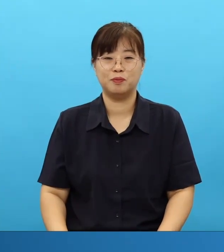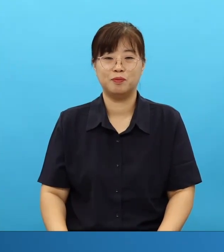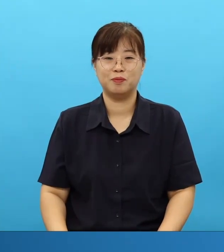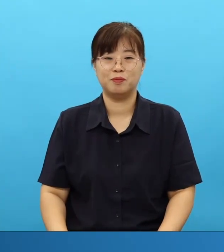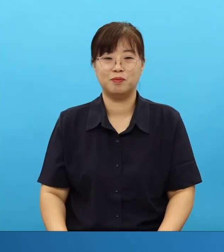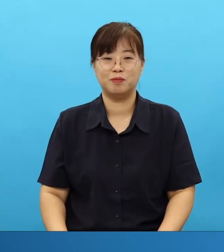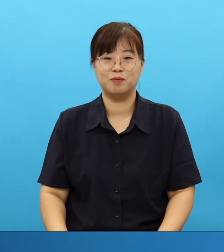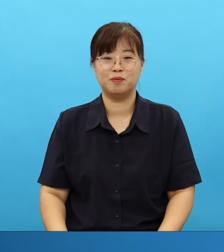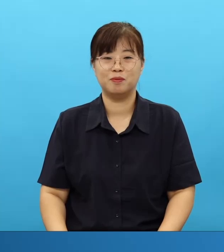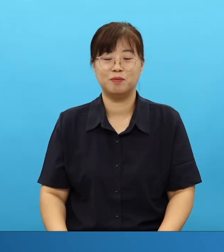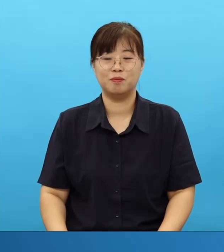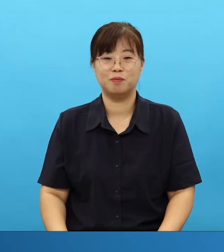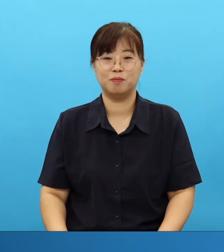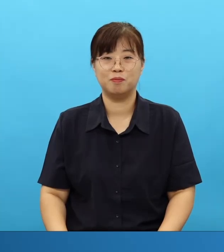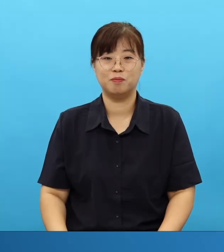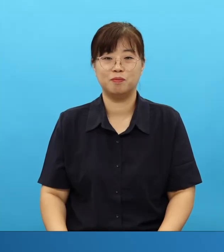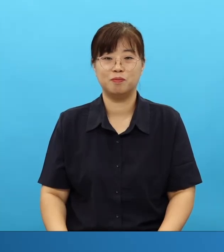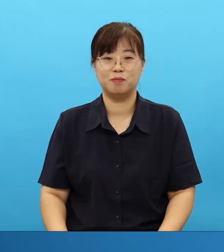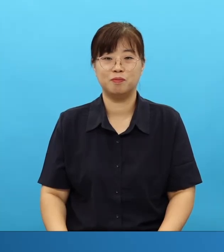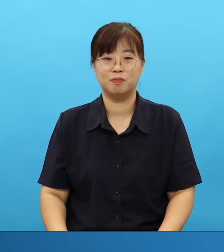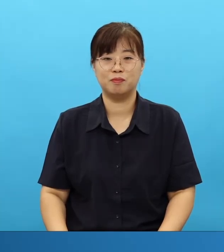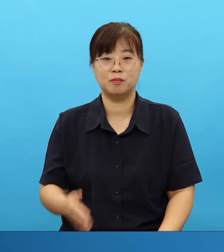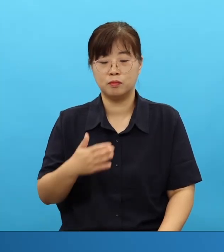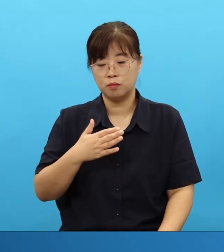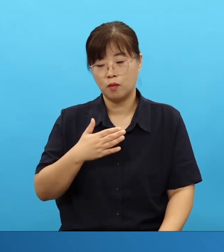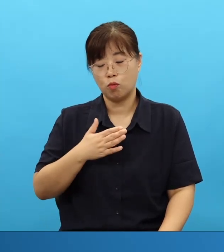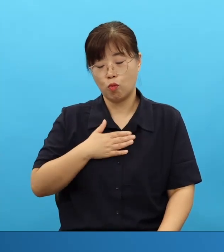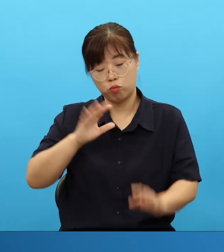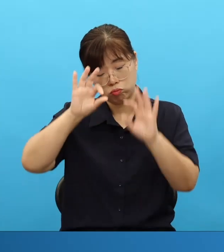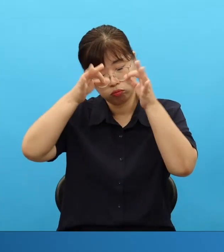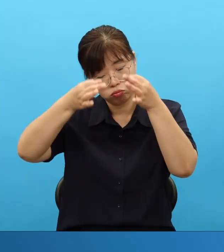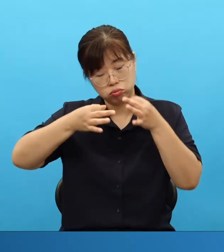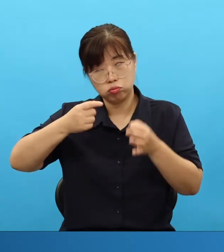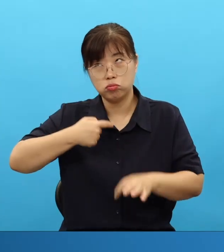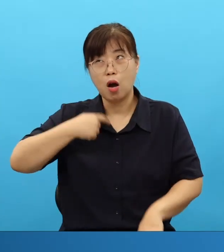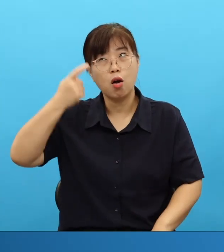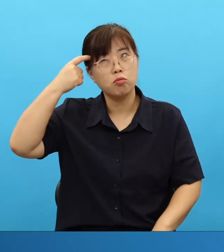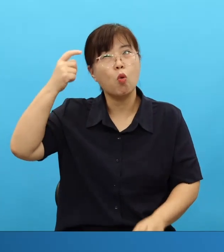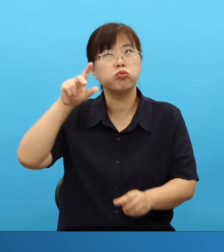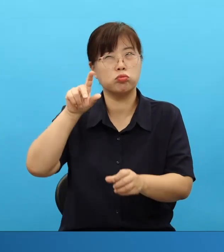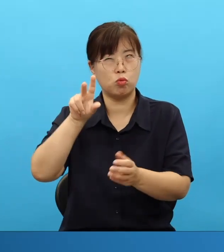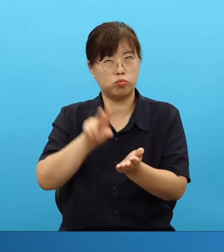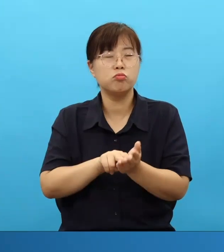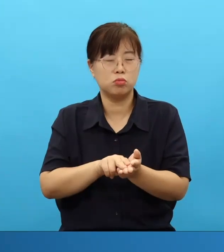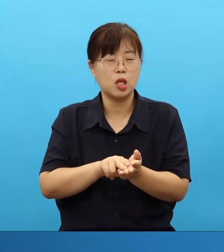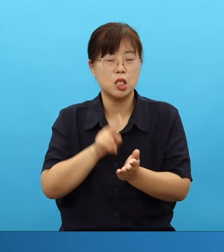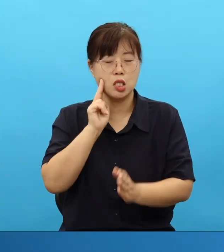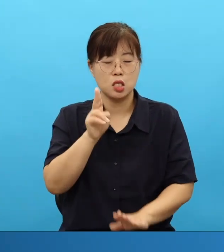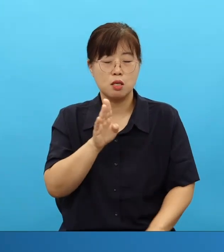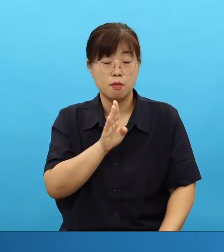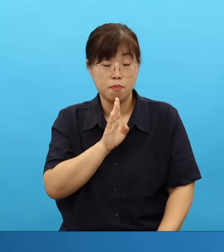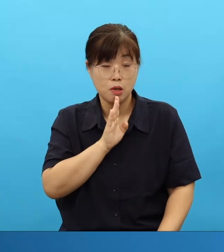어 나는 지금 영적문제 치유받아야 되겠다 하는 분들 먼저 한번